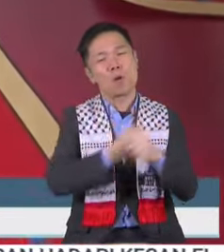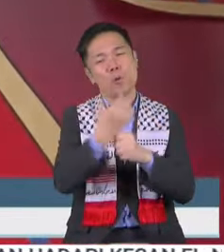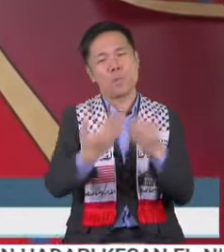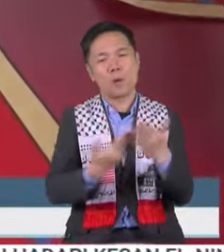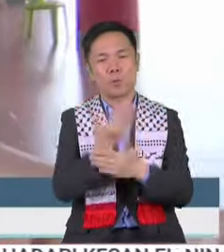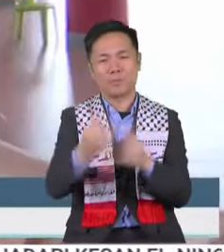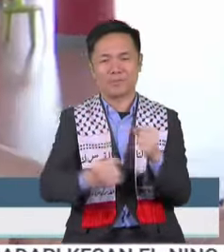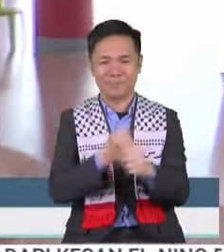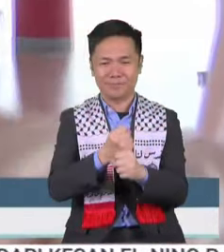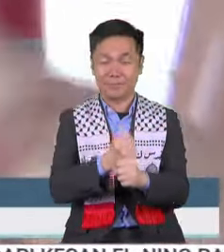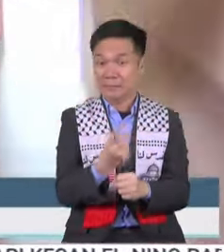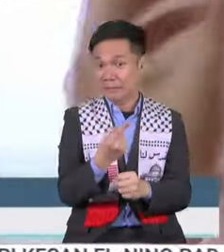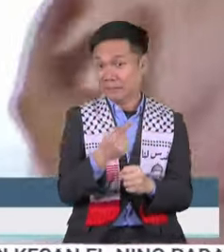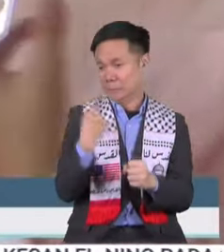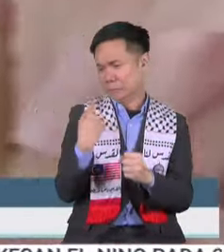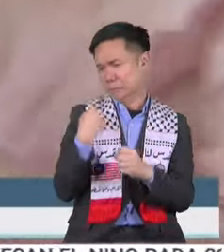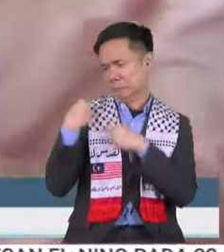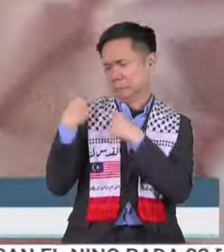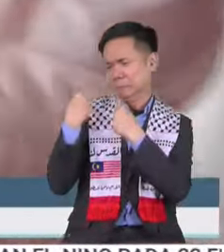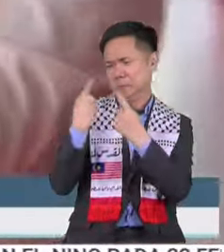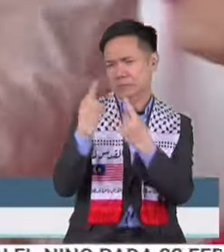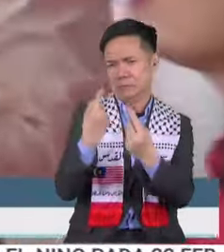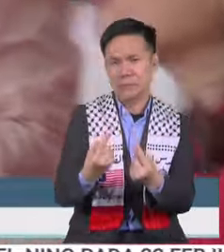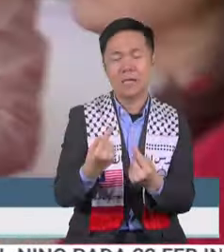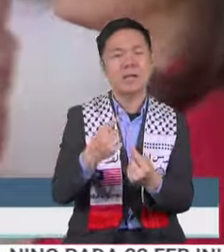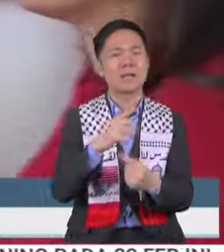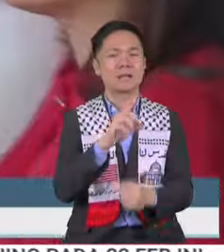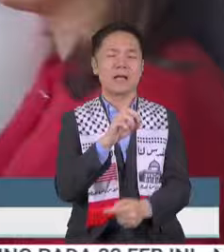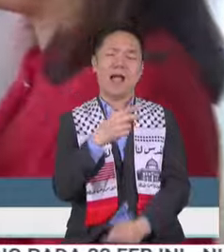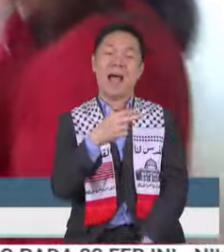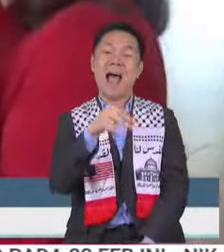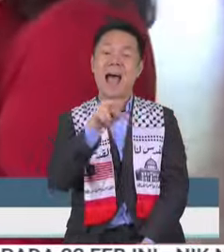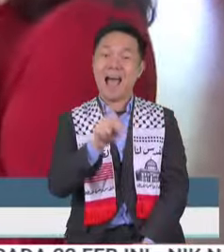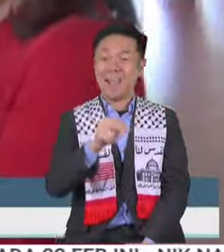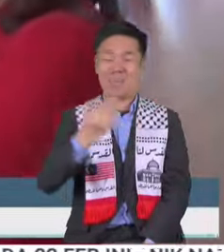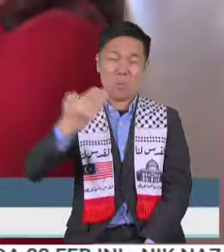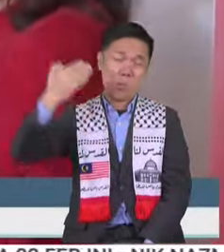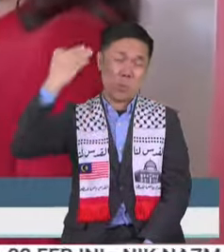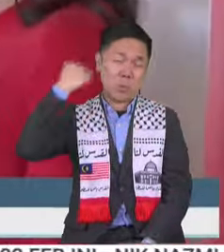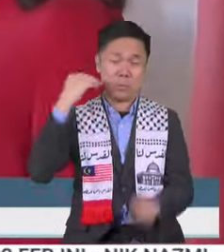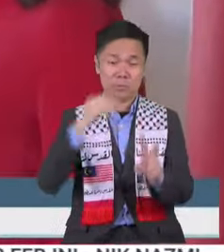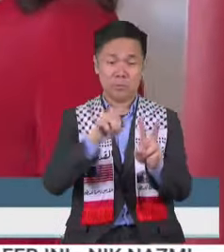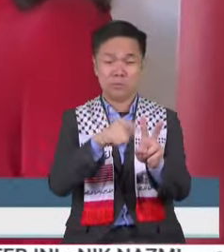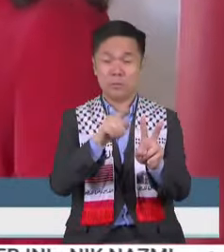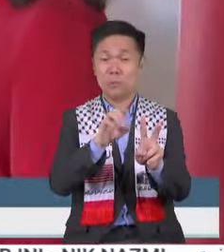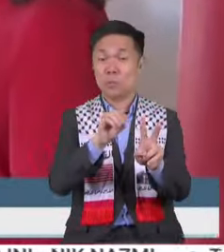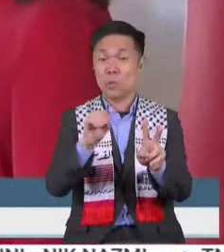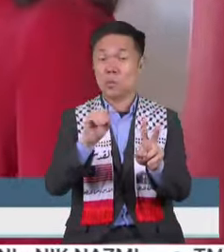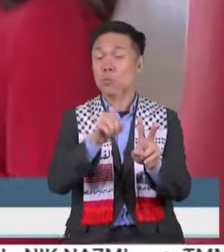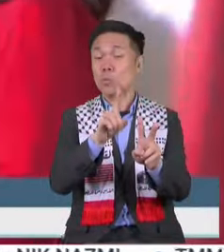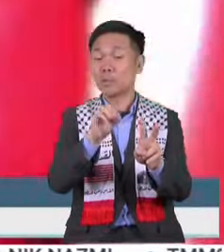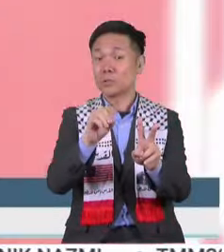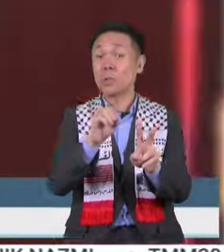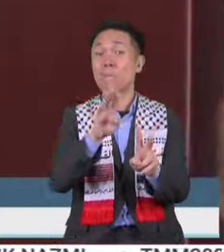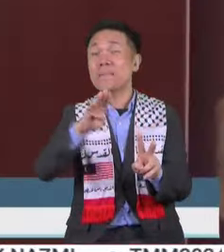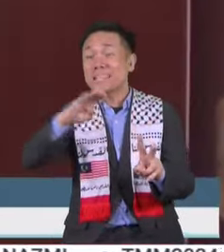Hakikatnya, Chun Lian ini wujud sejak zaman pemerintahan Dinasti Han 221 tahun sebelum Masihi lagi.